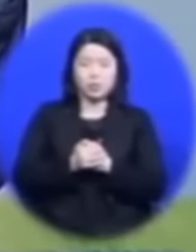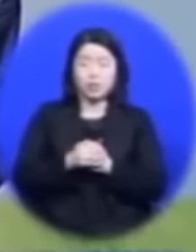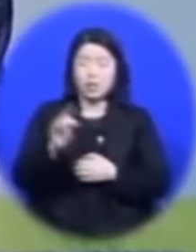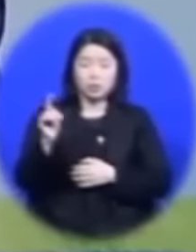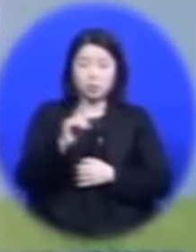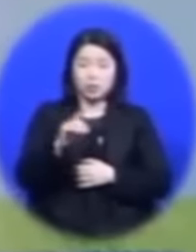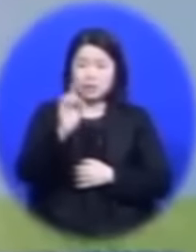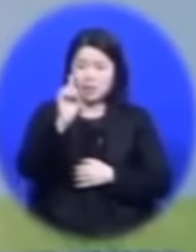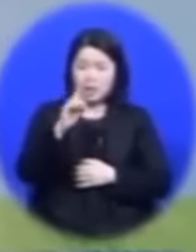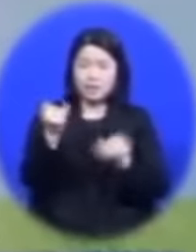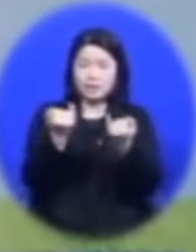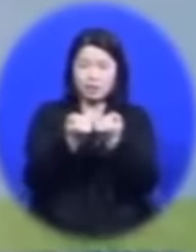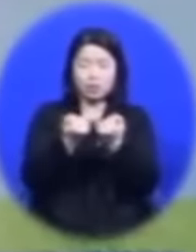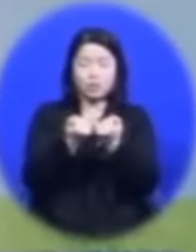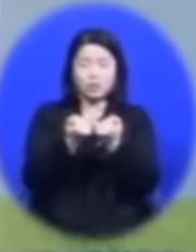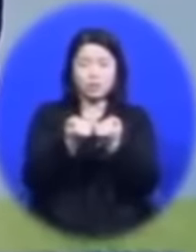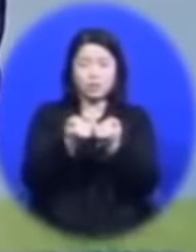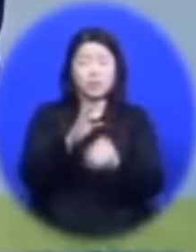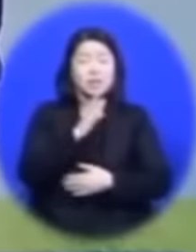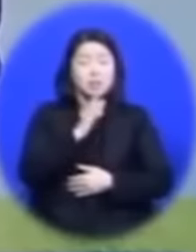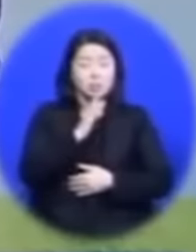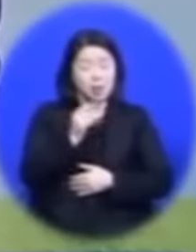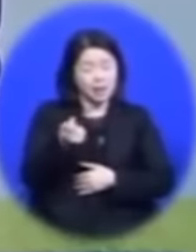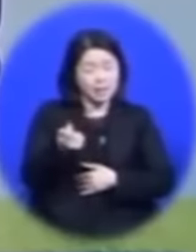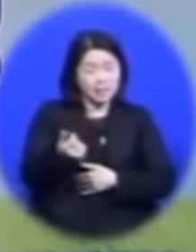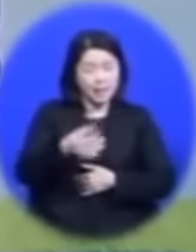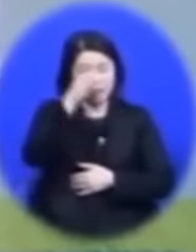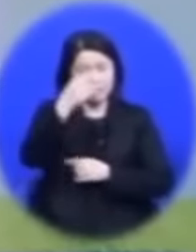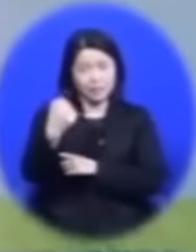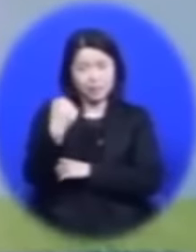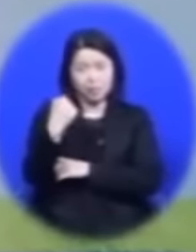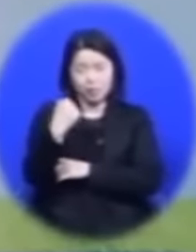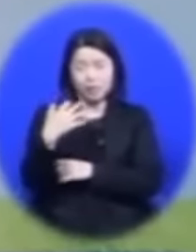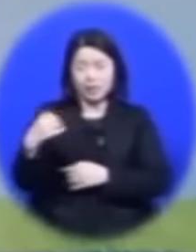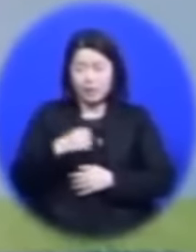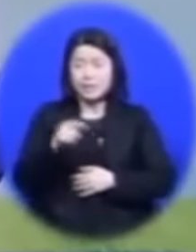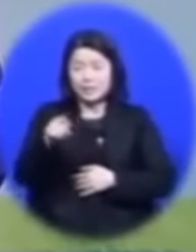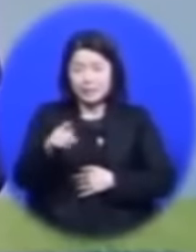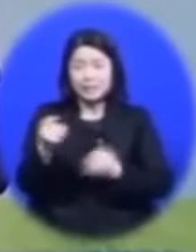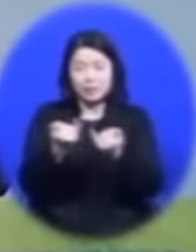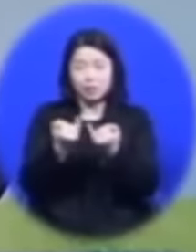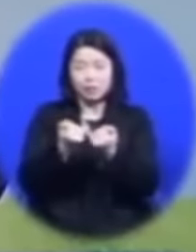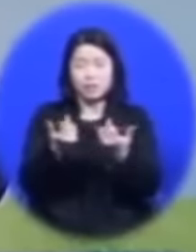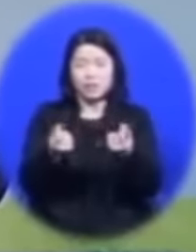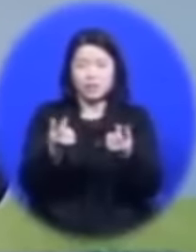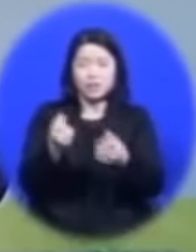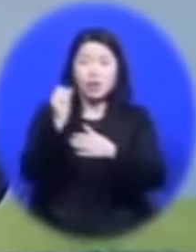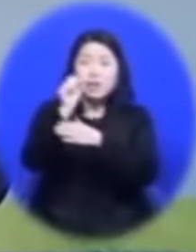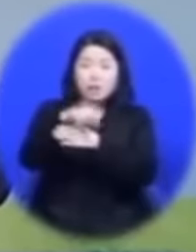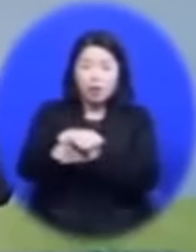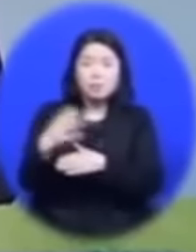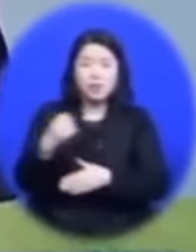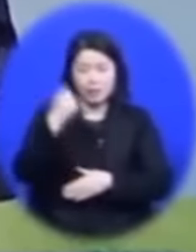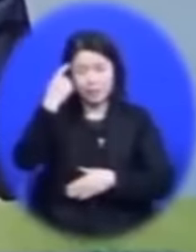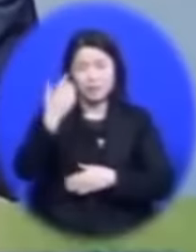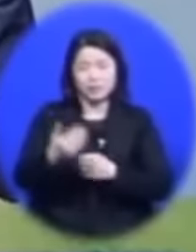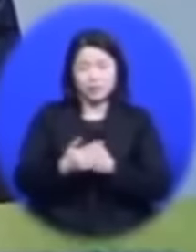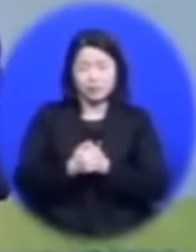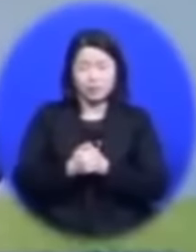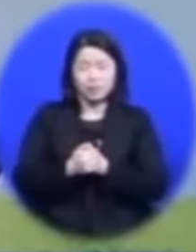도대체 한 여인이, 정말 적은 능력을 가지고 있는 그 여인이 이런 열매를 맺다니.